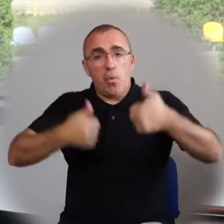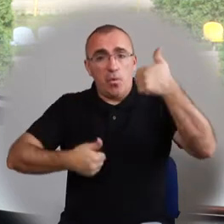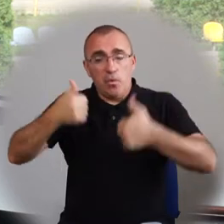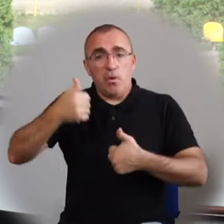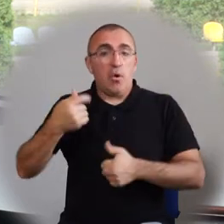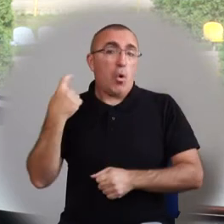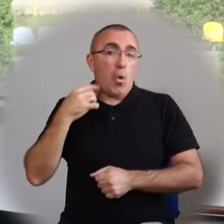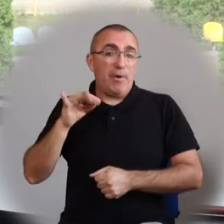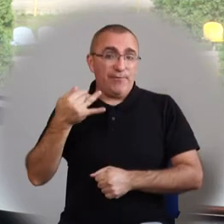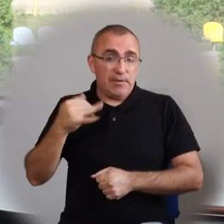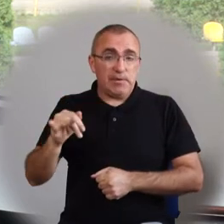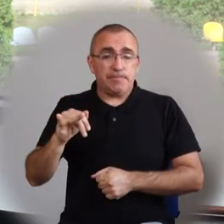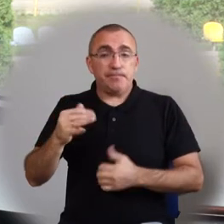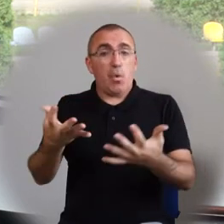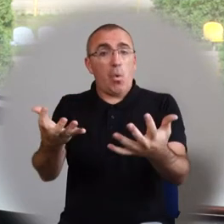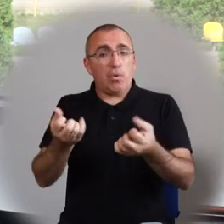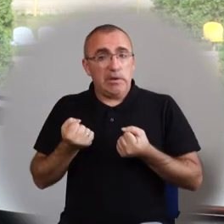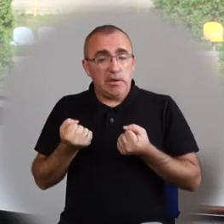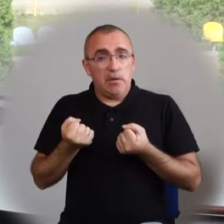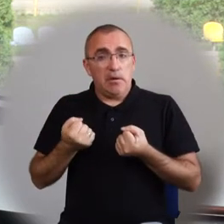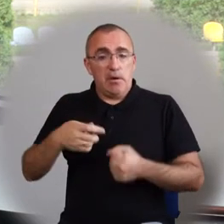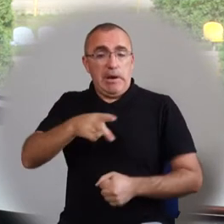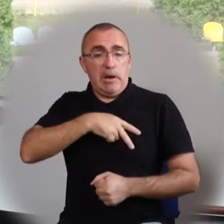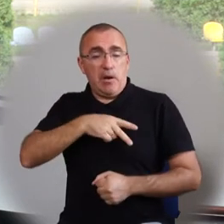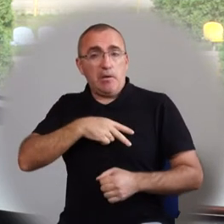був проведений конкурс, і Кропивницький